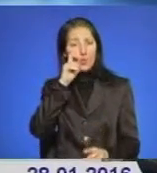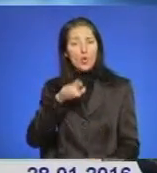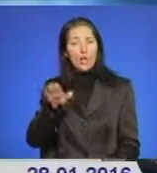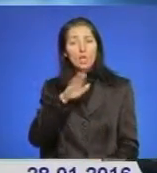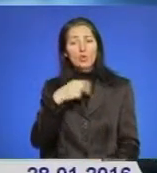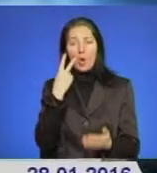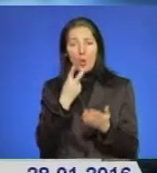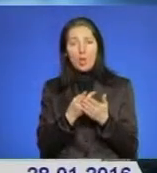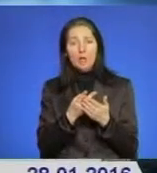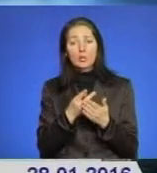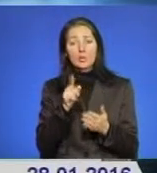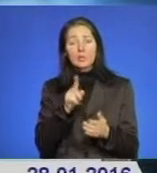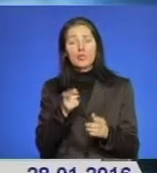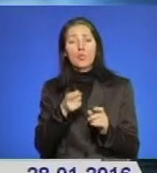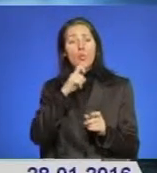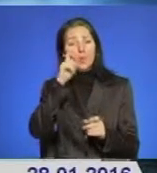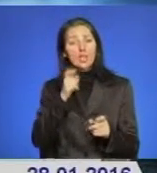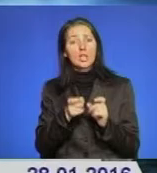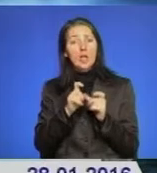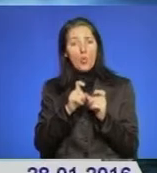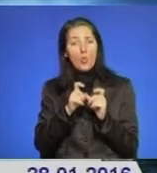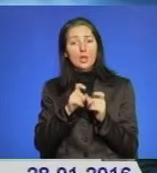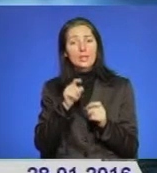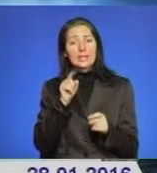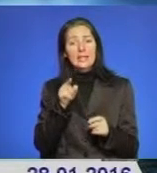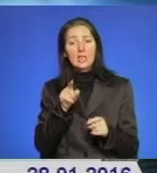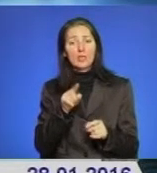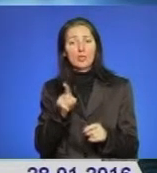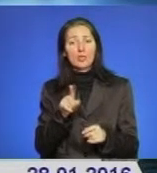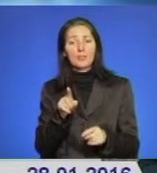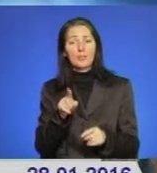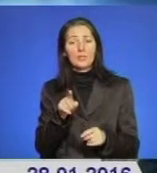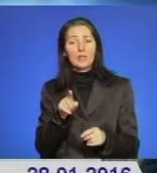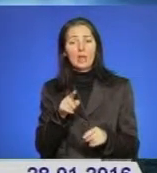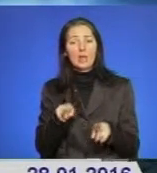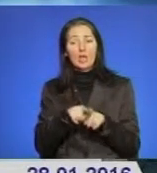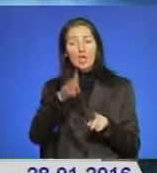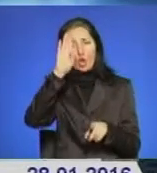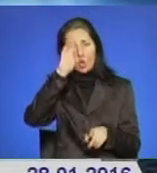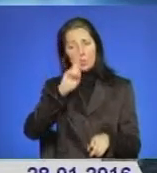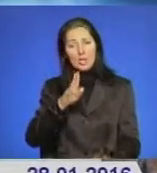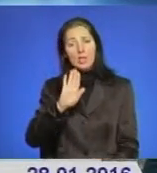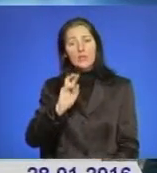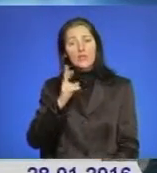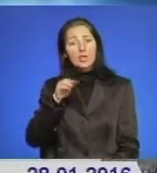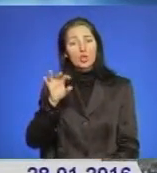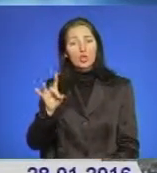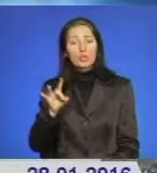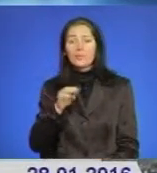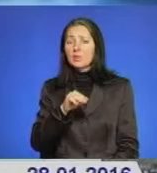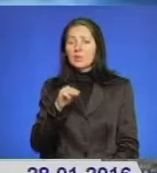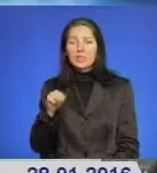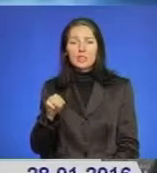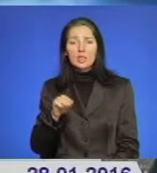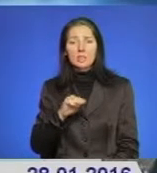вона показує те, що Україна бореться, і те, що такі хлопці, як Віктор, тисячі, на жаль,